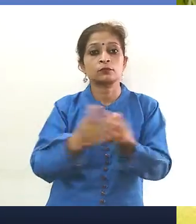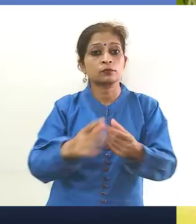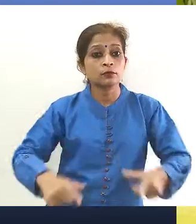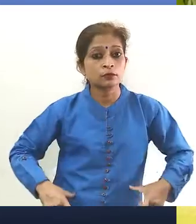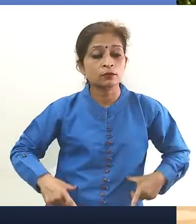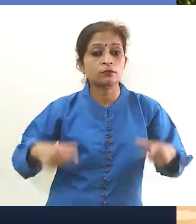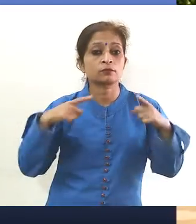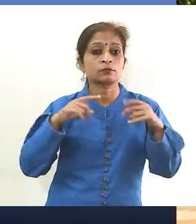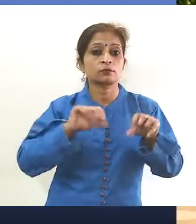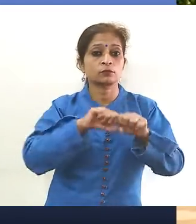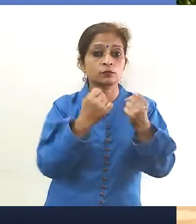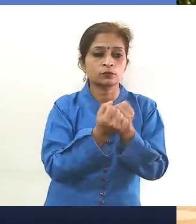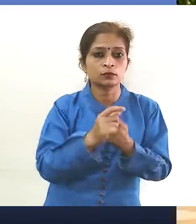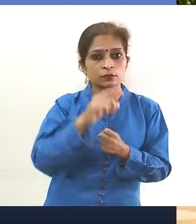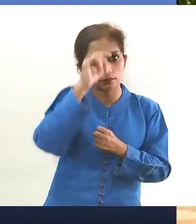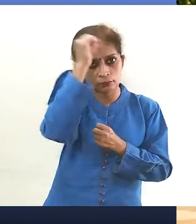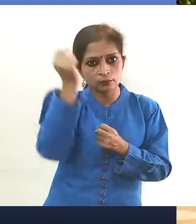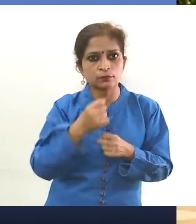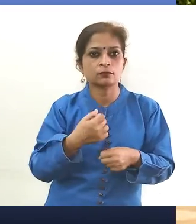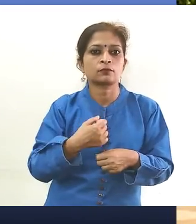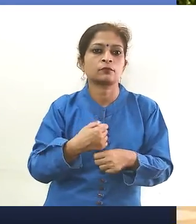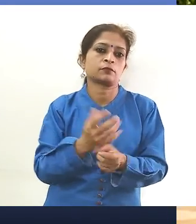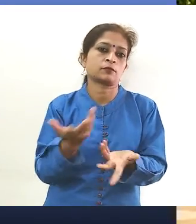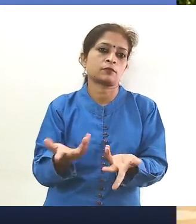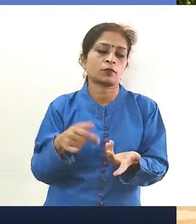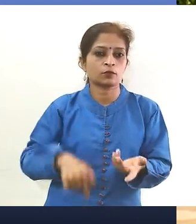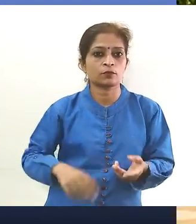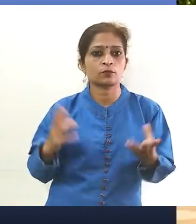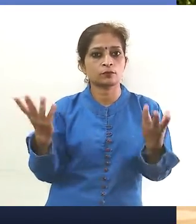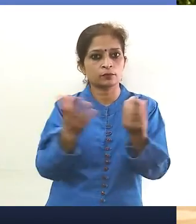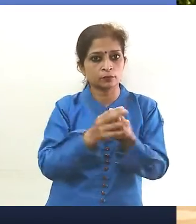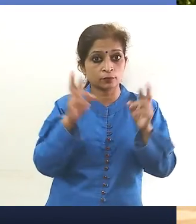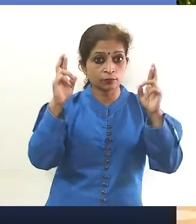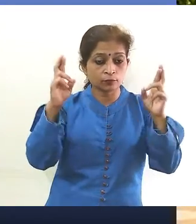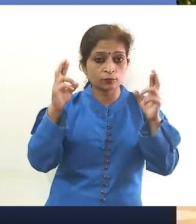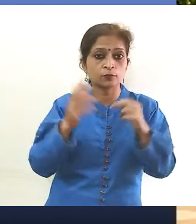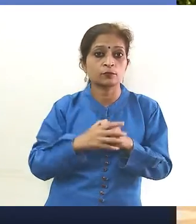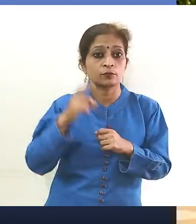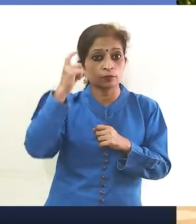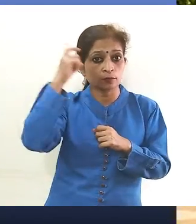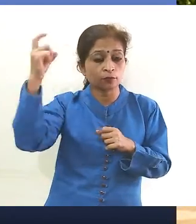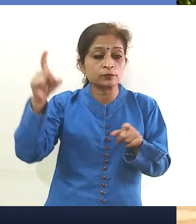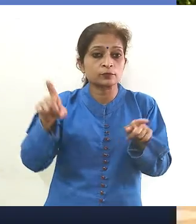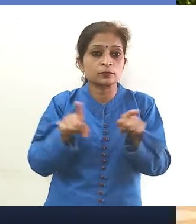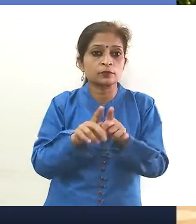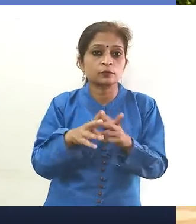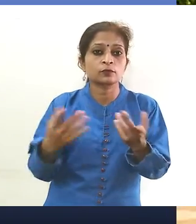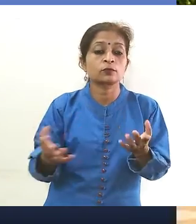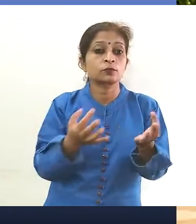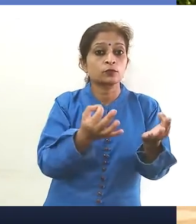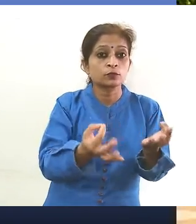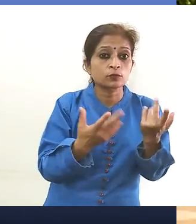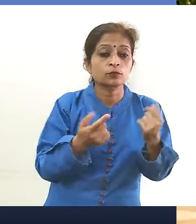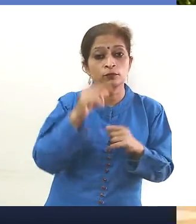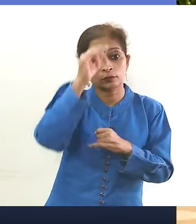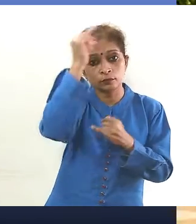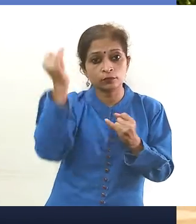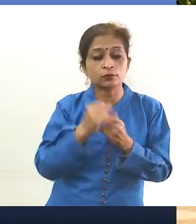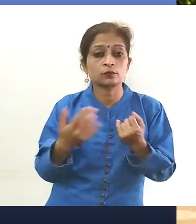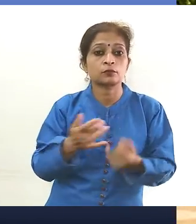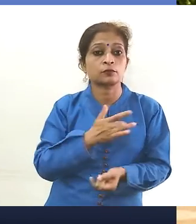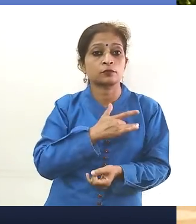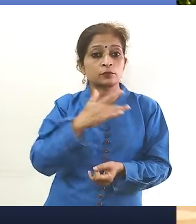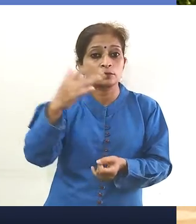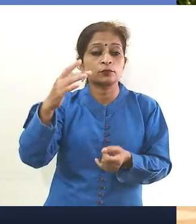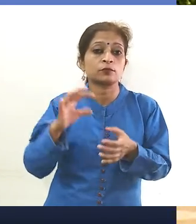समाज, राष्ट्र और भारत बनेगा। और यही हमारा सपना है, योगमय, वेदमय, आध्यात्मिक भारत, आध्यात्मिक विश्व,